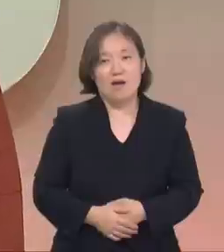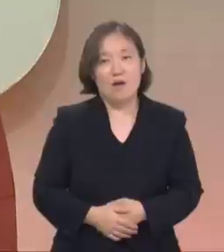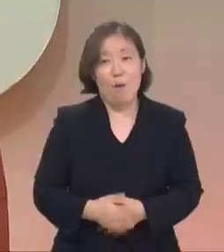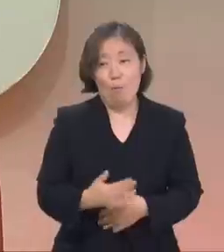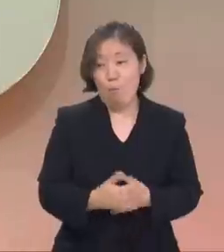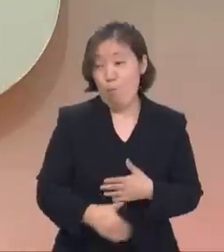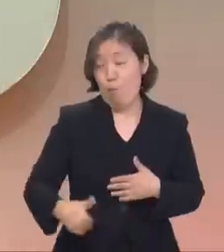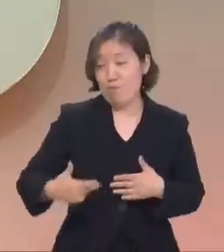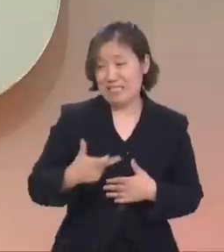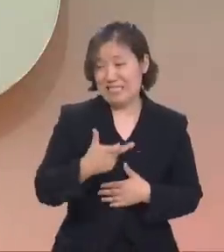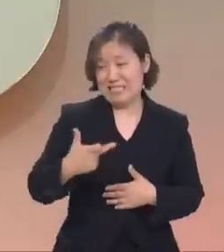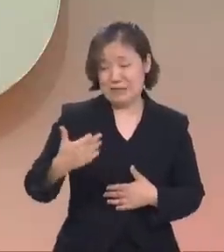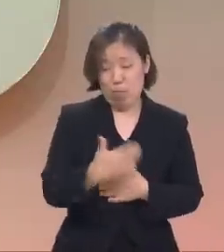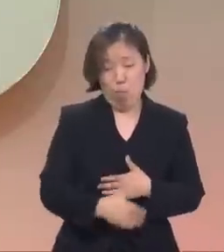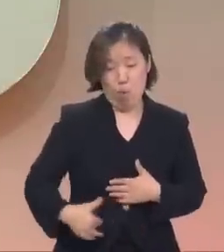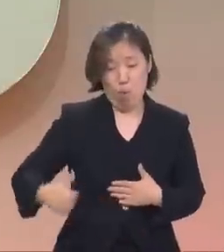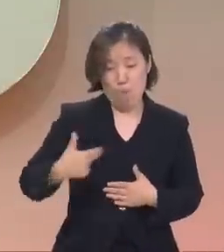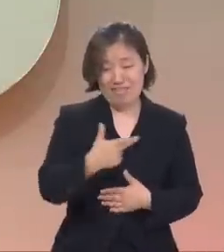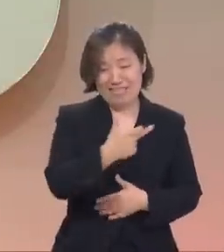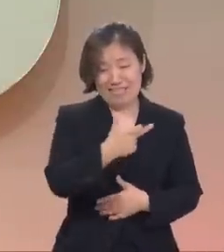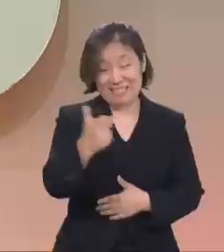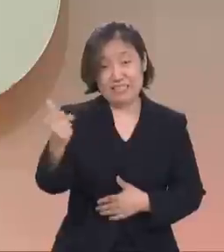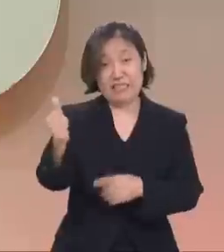덩치가 큰 남자가 나타나더니